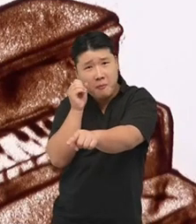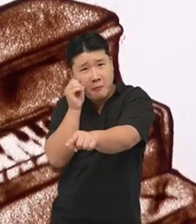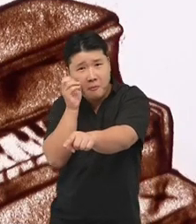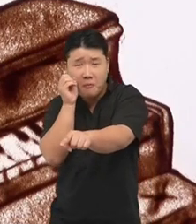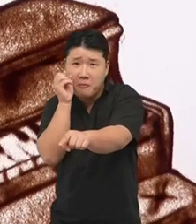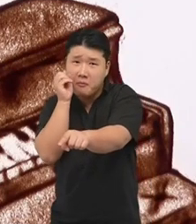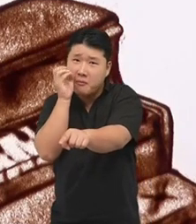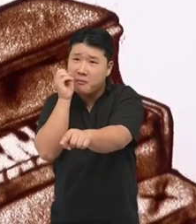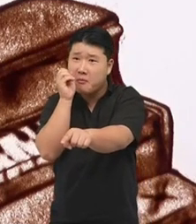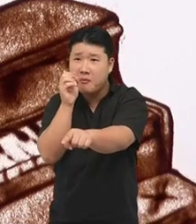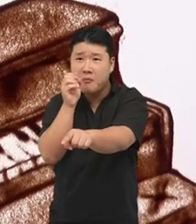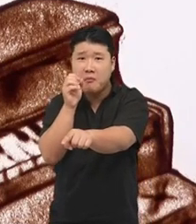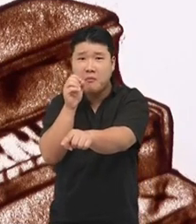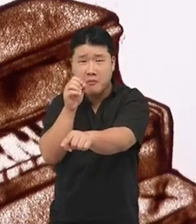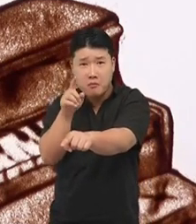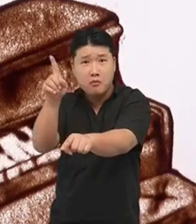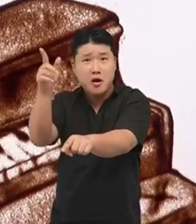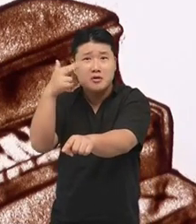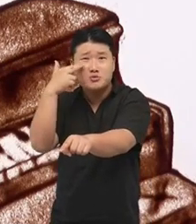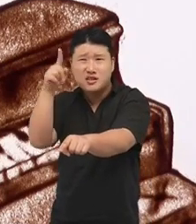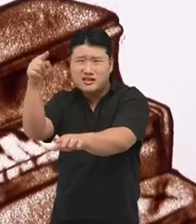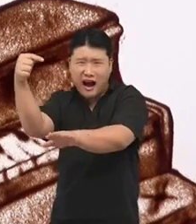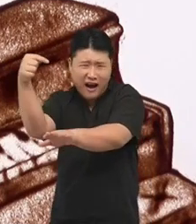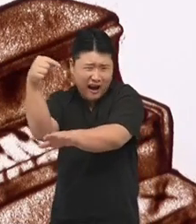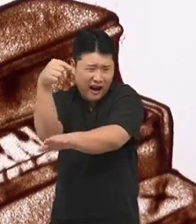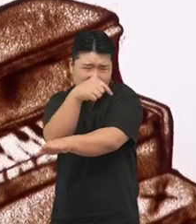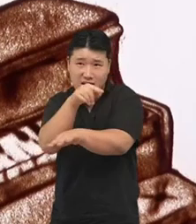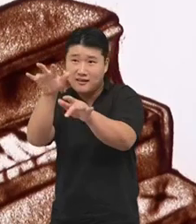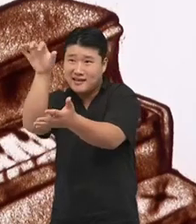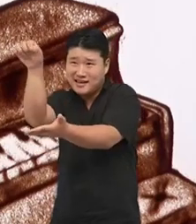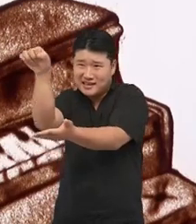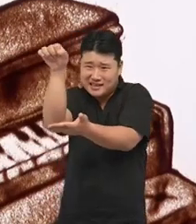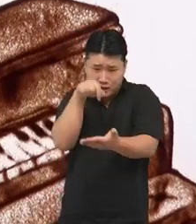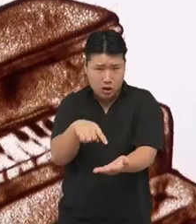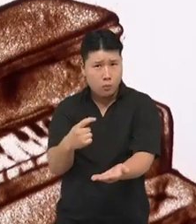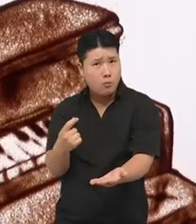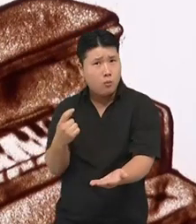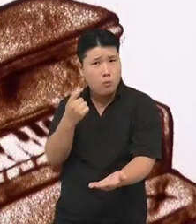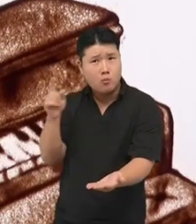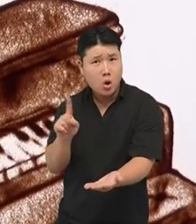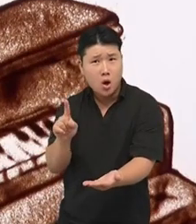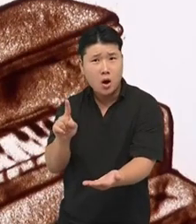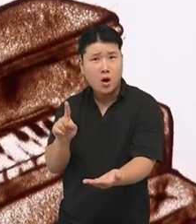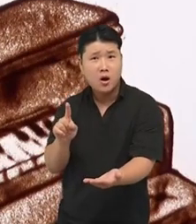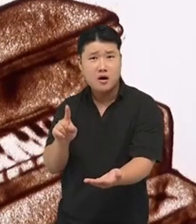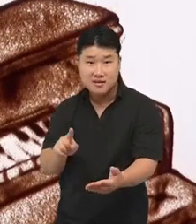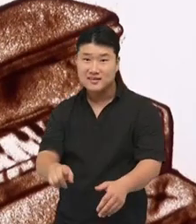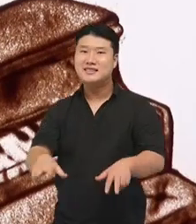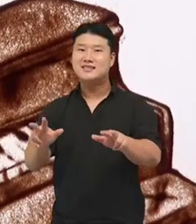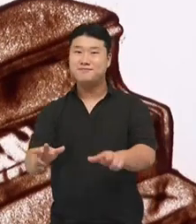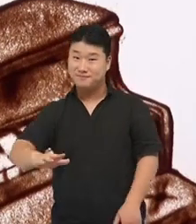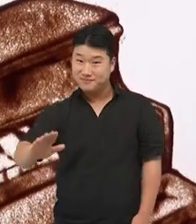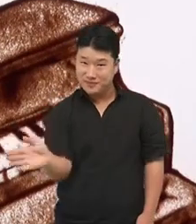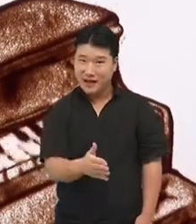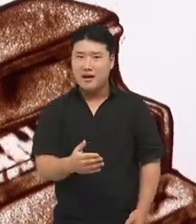신기했답니다. 피아노는 먼 나라 미국에서 대구로 어떻게 오게 된 걸까요? 대한민국 최초의